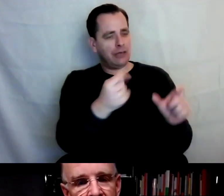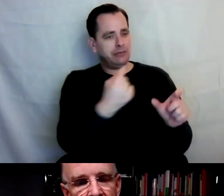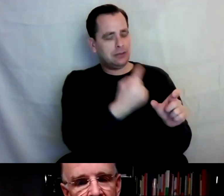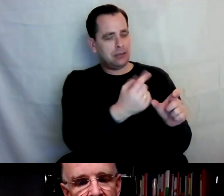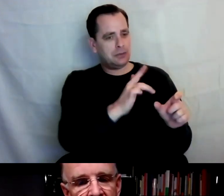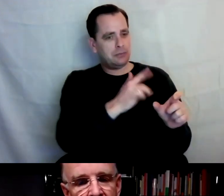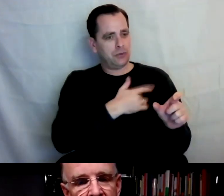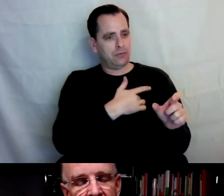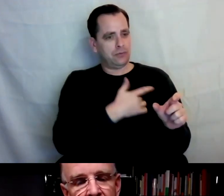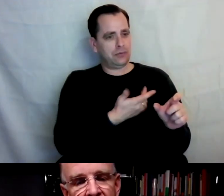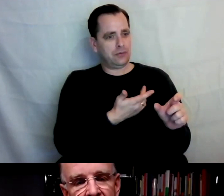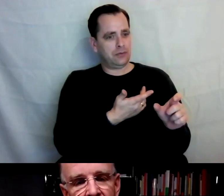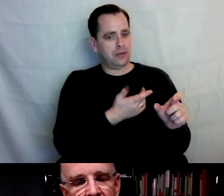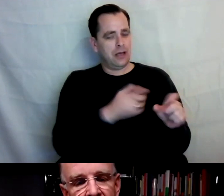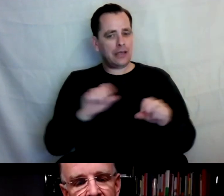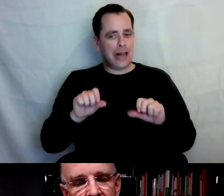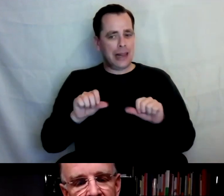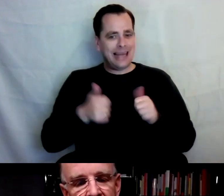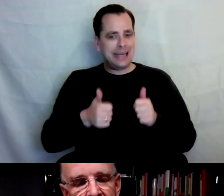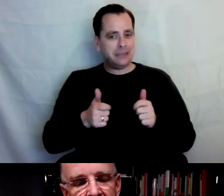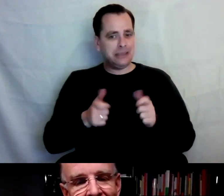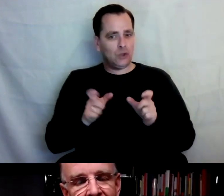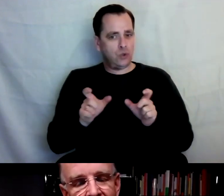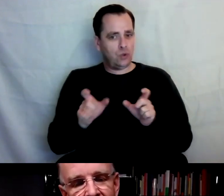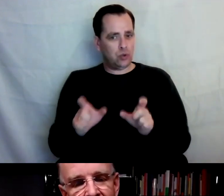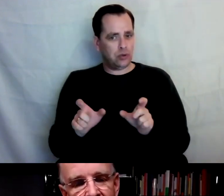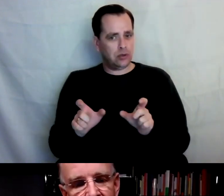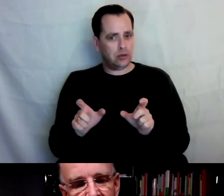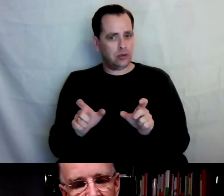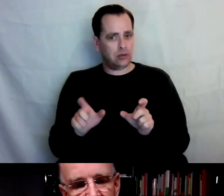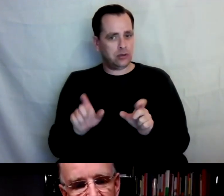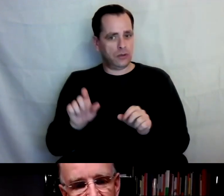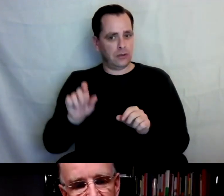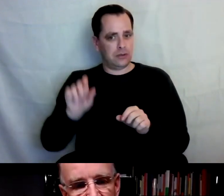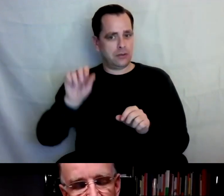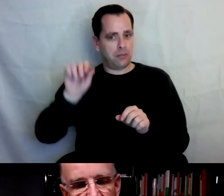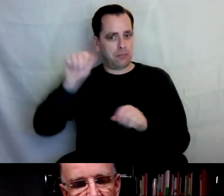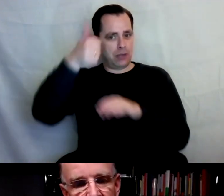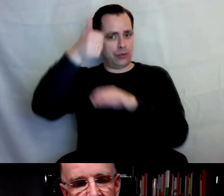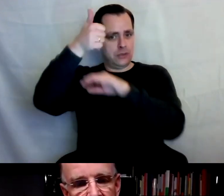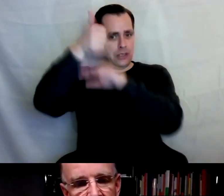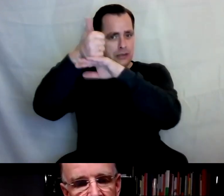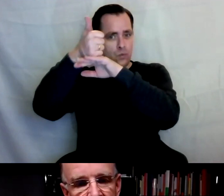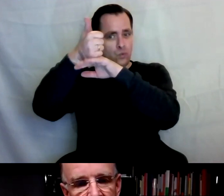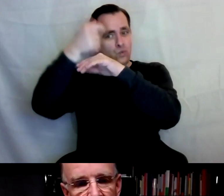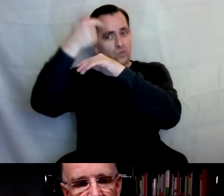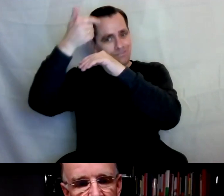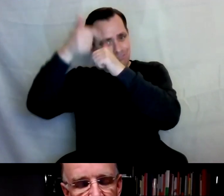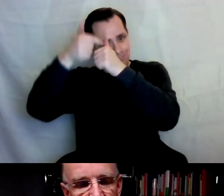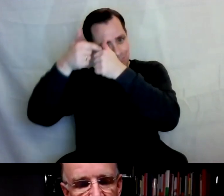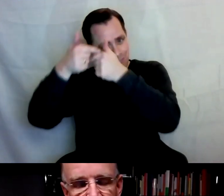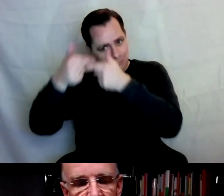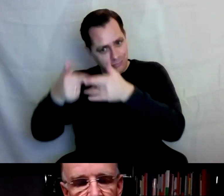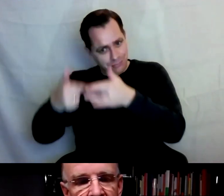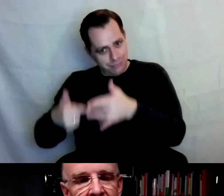Lebensschutz in eine Priorität bringen, unter der sie alles andere sortieren. Das heißt,